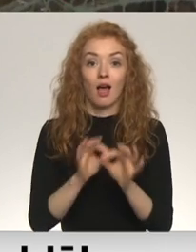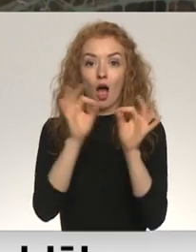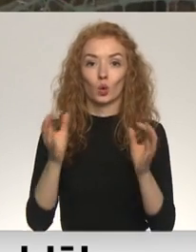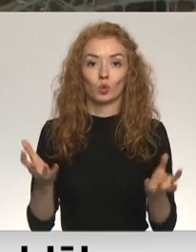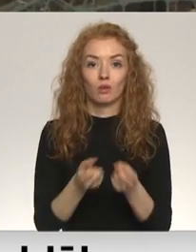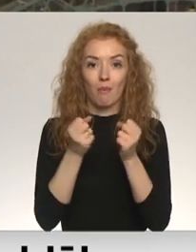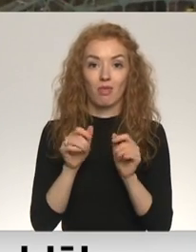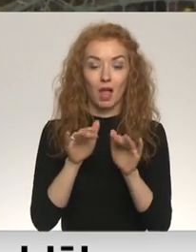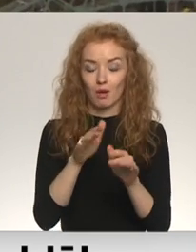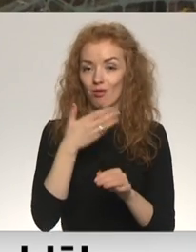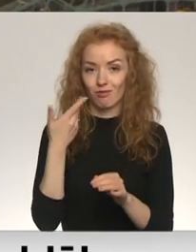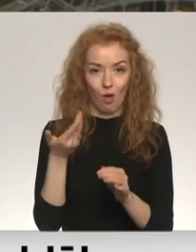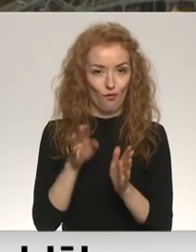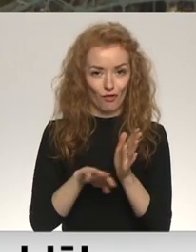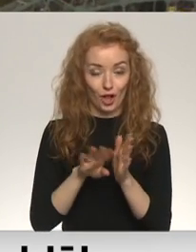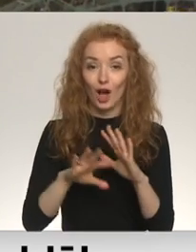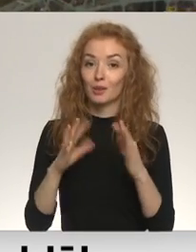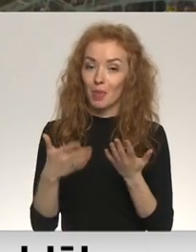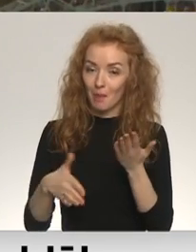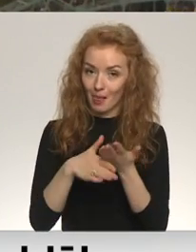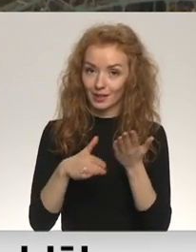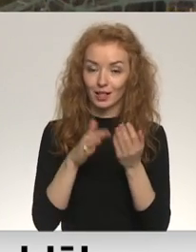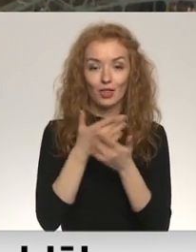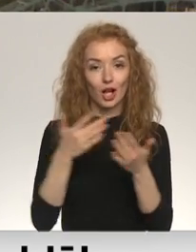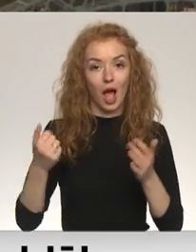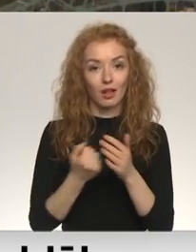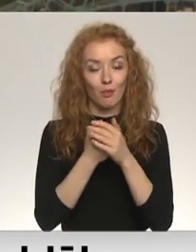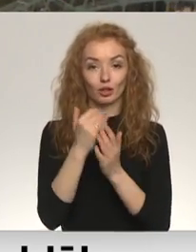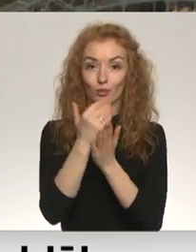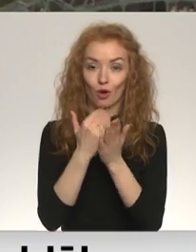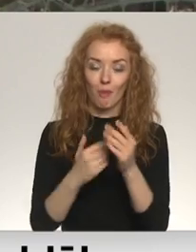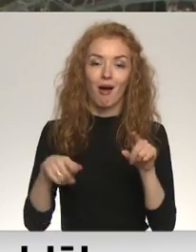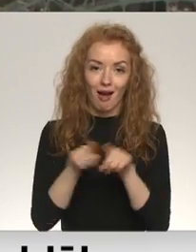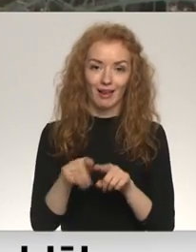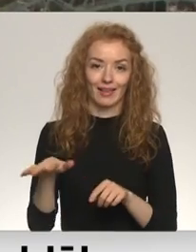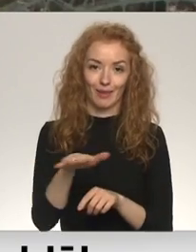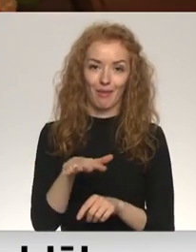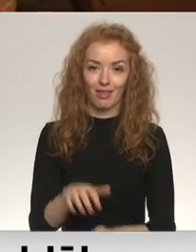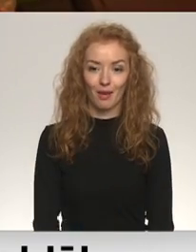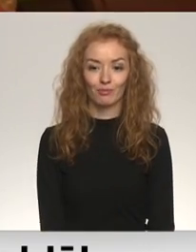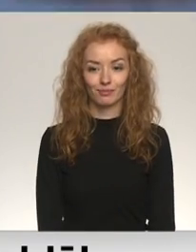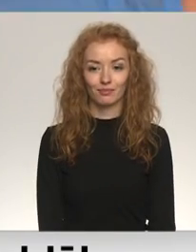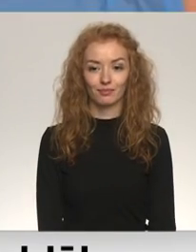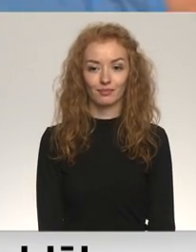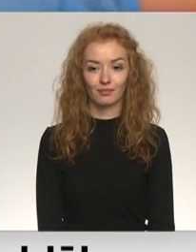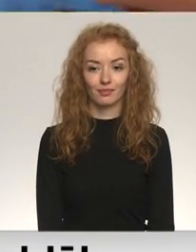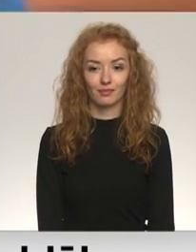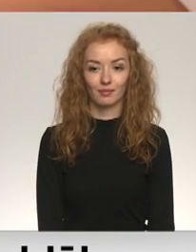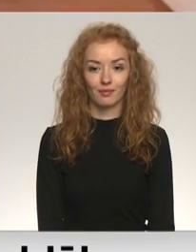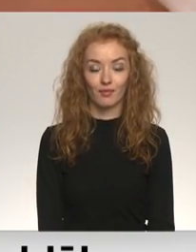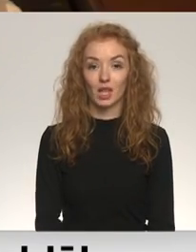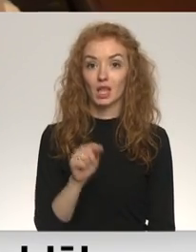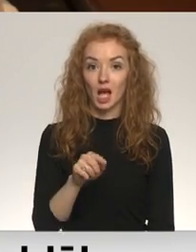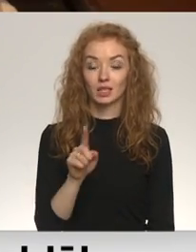darbību nav viegli, taču palīdzējušas gan dažādas atbalsta programmas, gan ģimene. Tāds kārtīgs roku